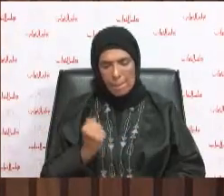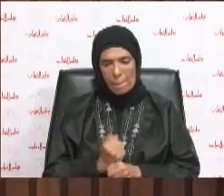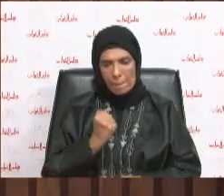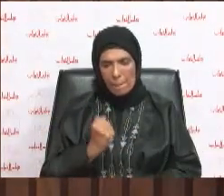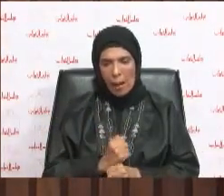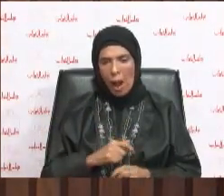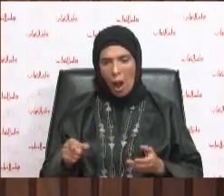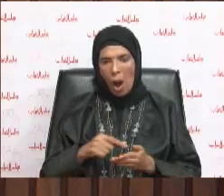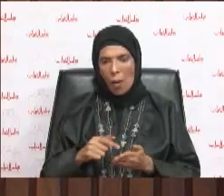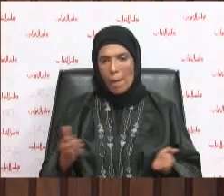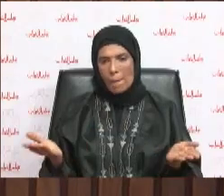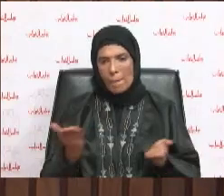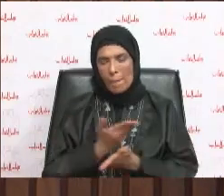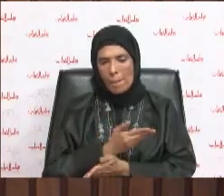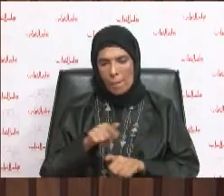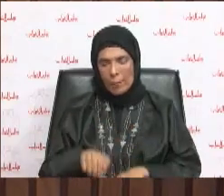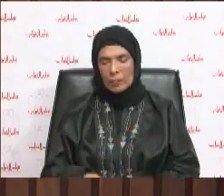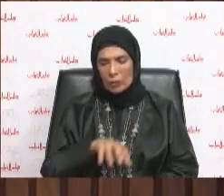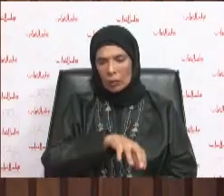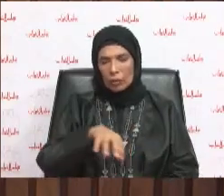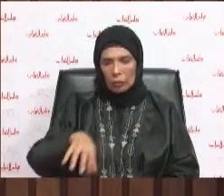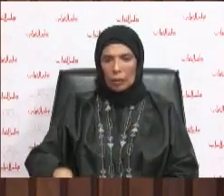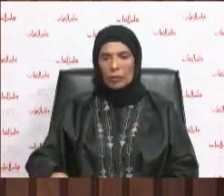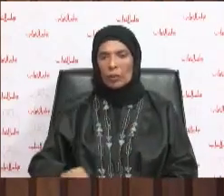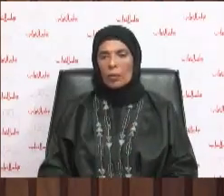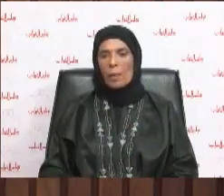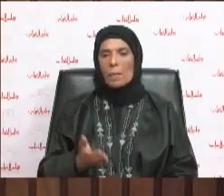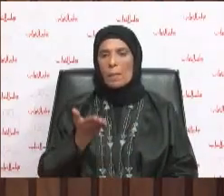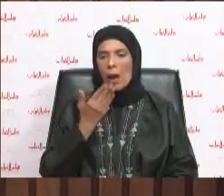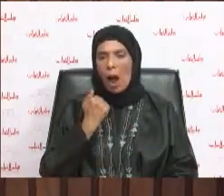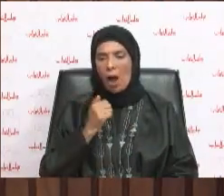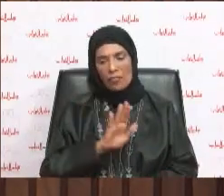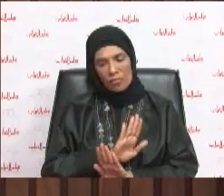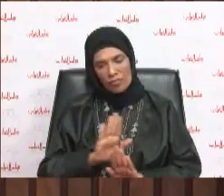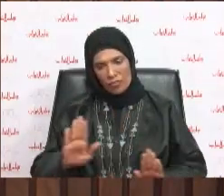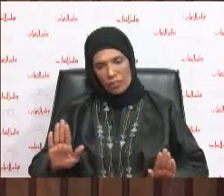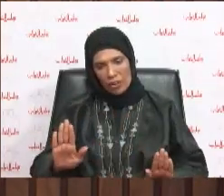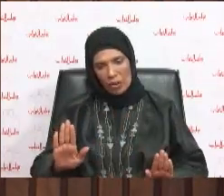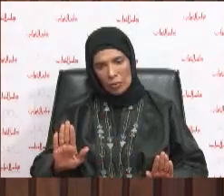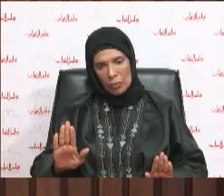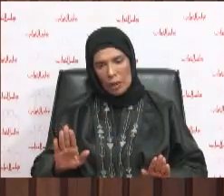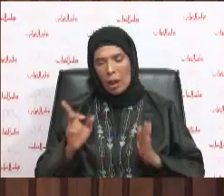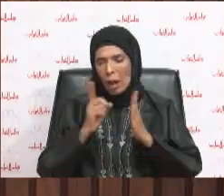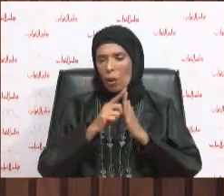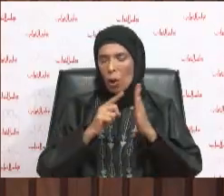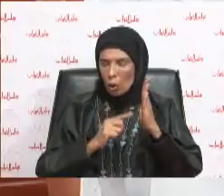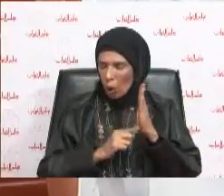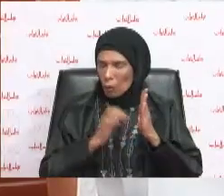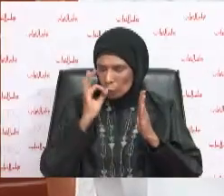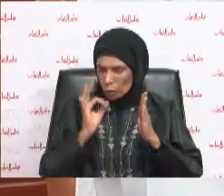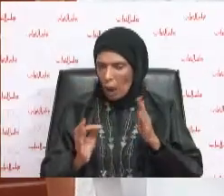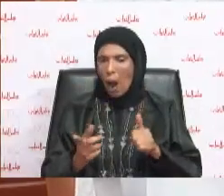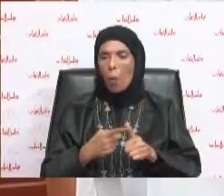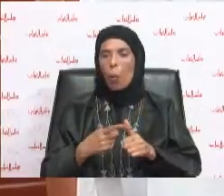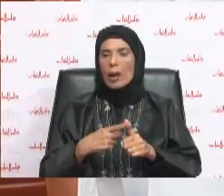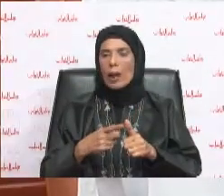مذكرة للتشغيل بين طرفين أو بين مطارين ما لم يكن هناك في الأداة القانونية اللي تسمح لك أنك تدخل في